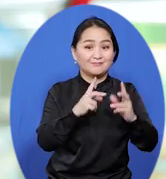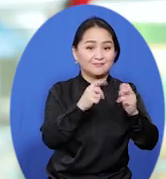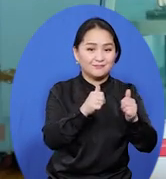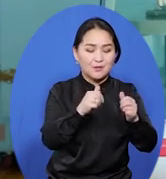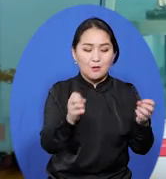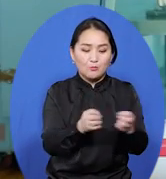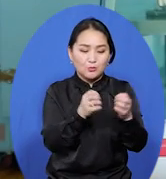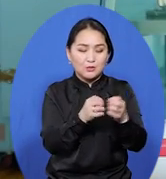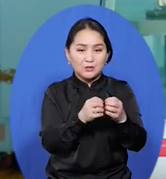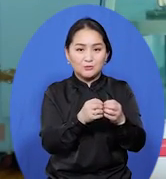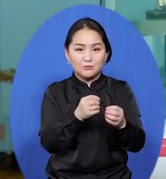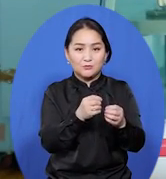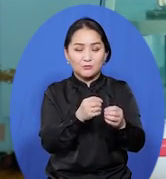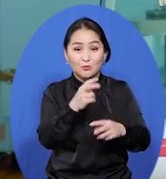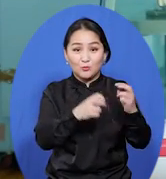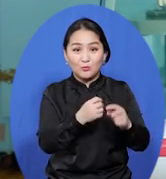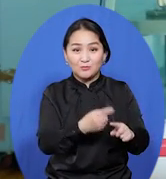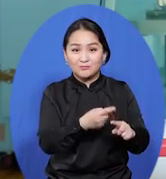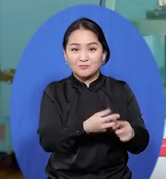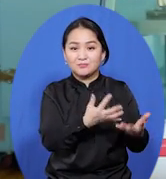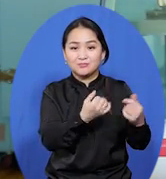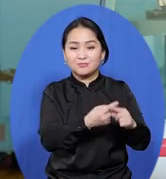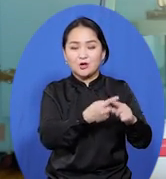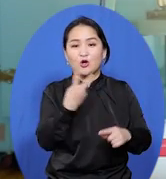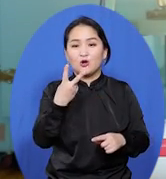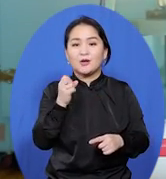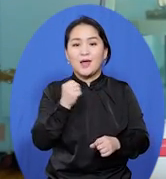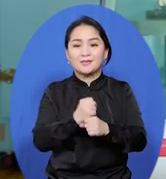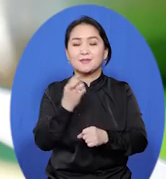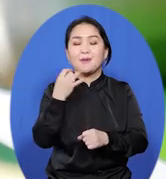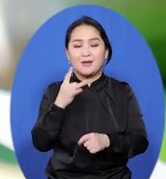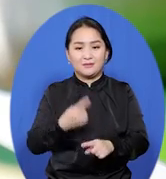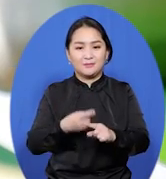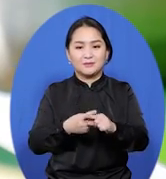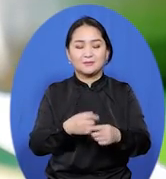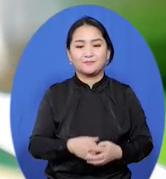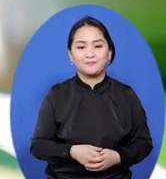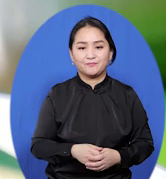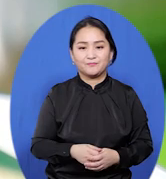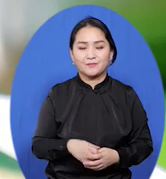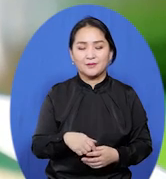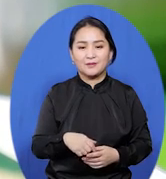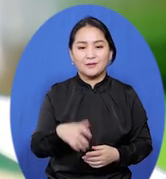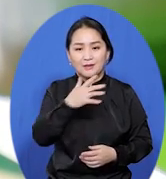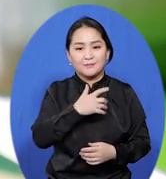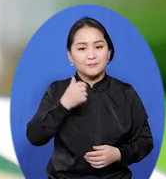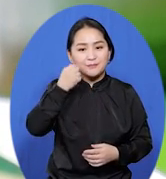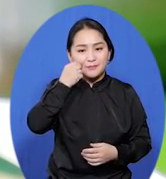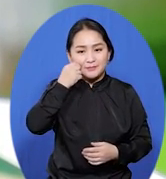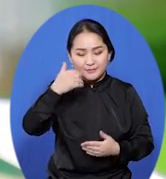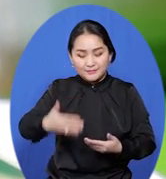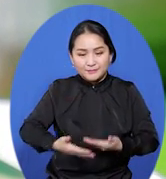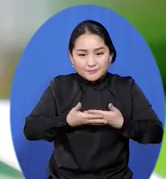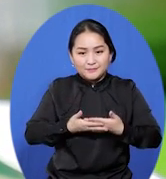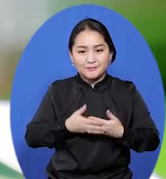сайжирч, бүтээгдэхүүний гаралт нэмэгдэж, 2 ажлын байр нэмэгдсэн. За манай энэ бие тамиржуулах цай анхлуун мухарцагаа